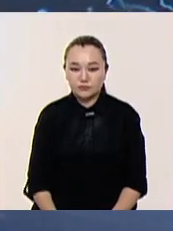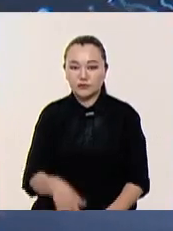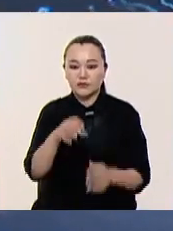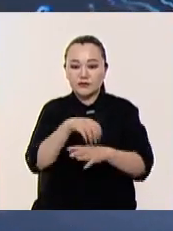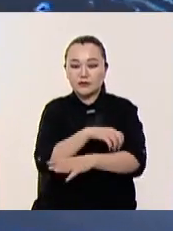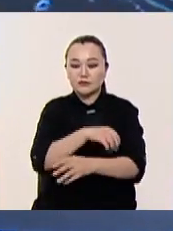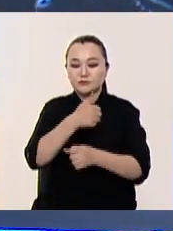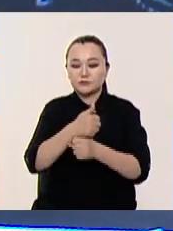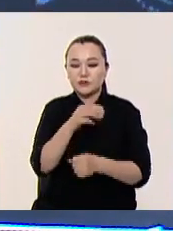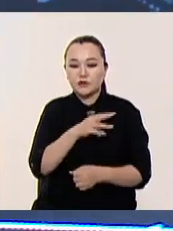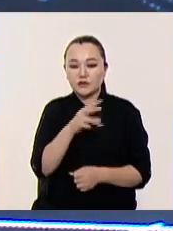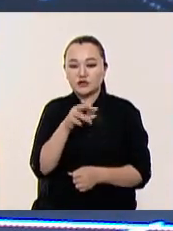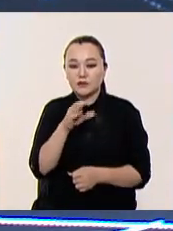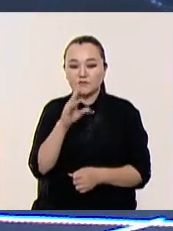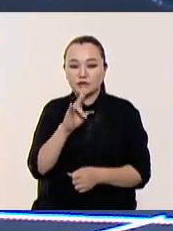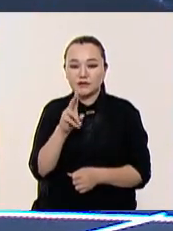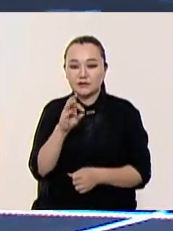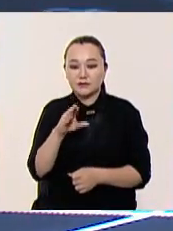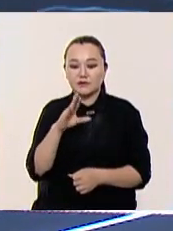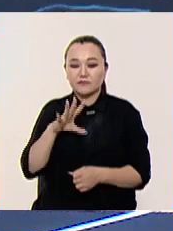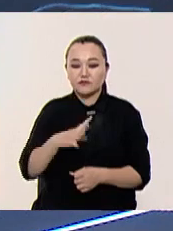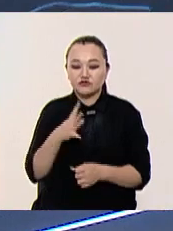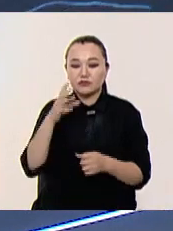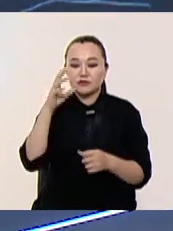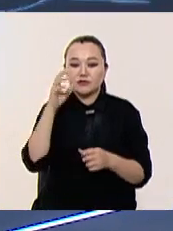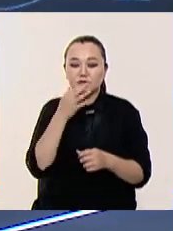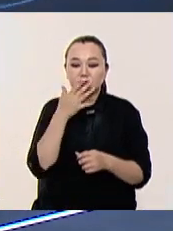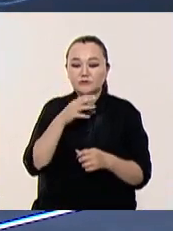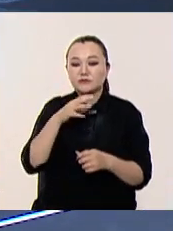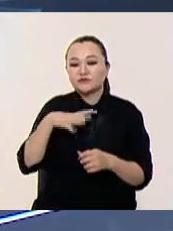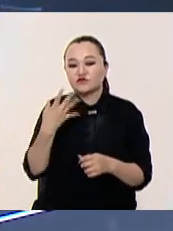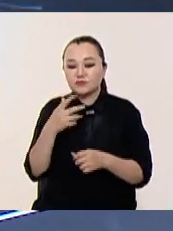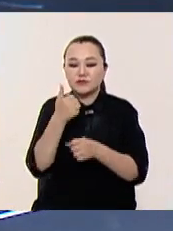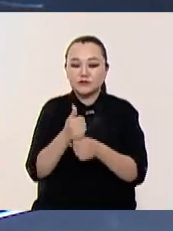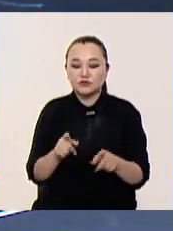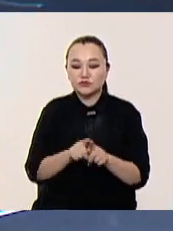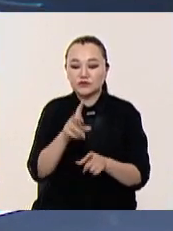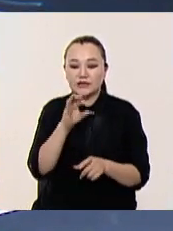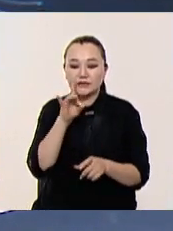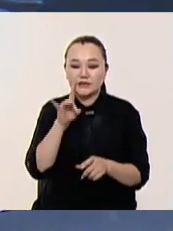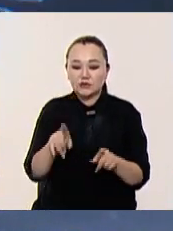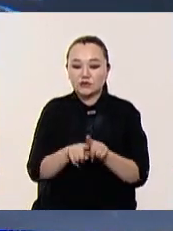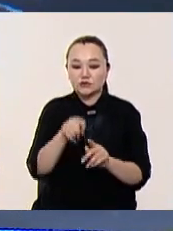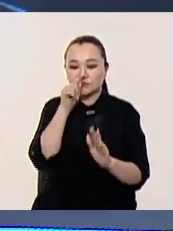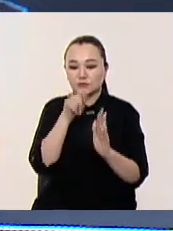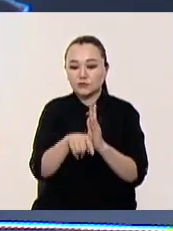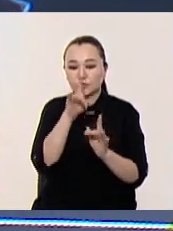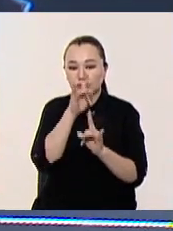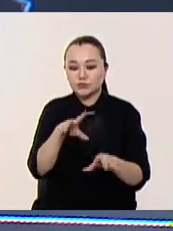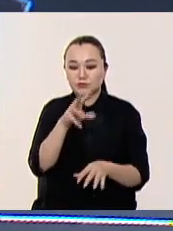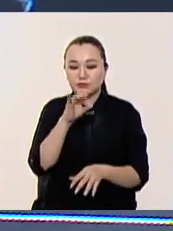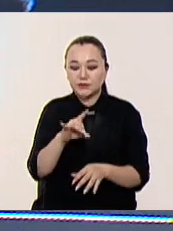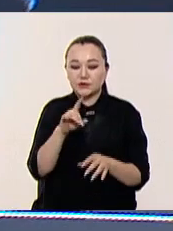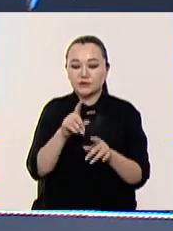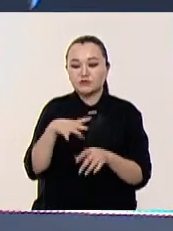Сенат төрағасы Мәулен Әшімбаев Нұрсұлтан Назарбаевтың ел саясатына экс-президент ретінде де, саясаткер ресебінде де араласпайтынын айтты. Спикердің